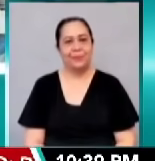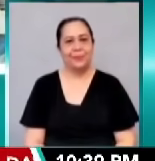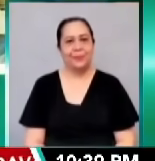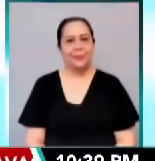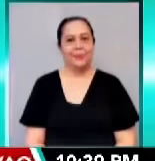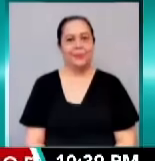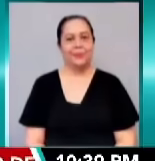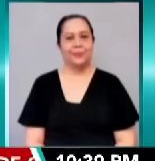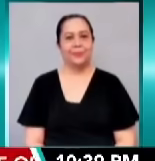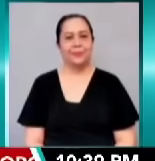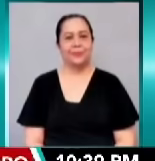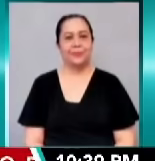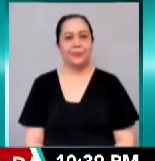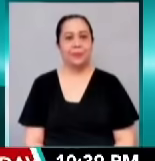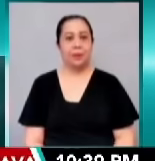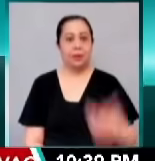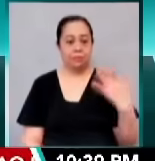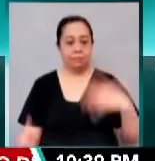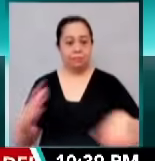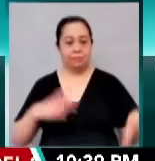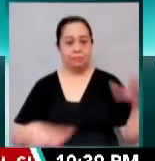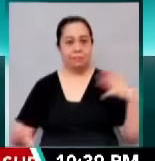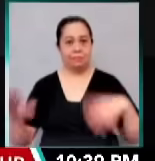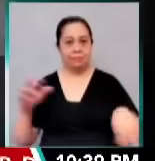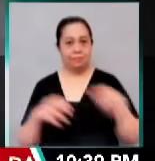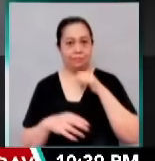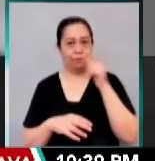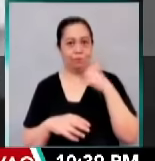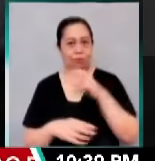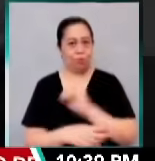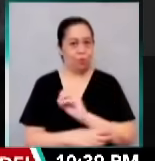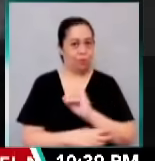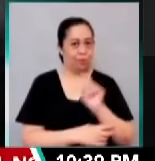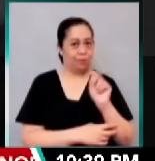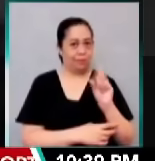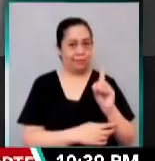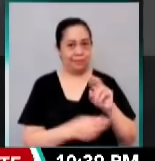Ang mga outfit na yan, hindi lang basta pang OOTD.